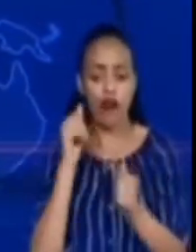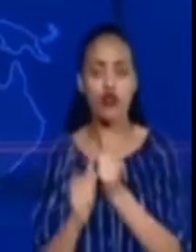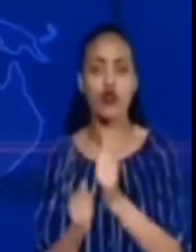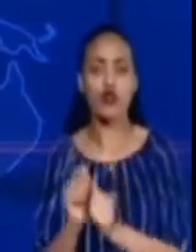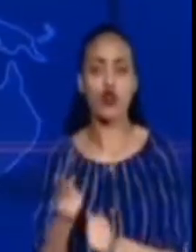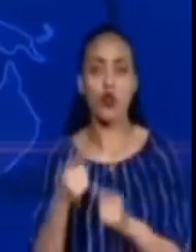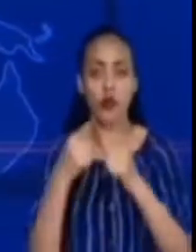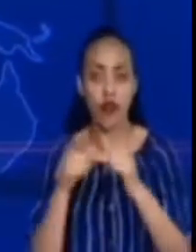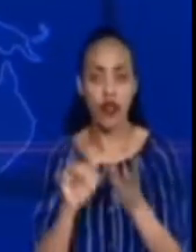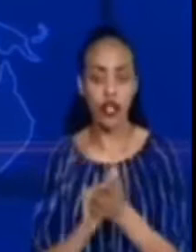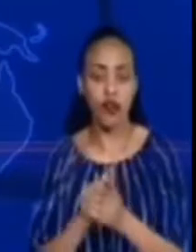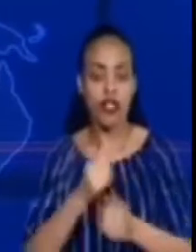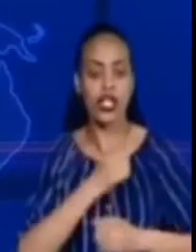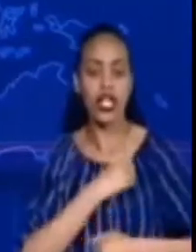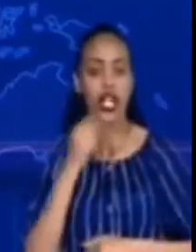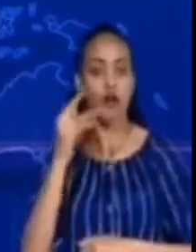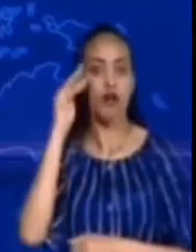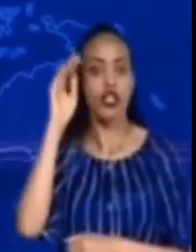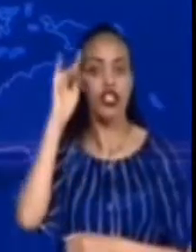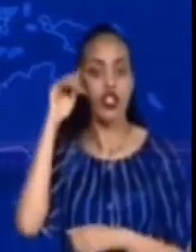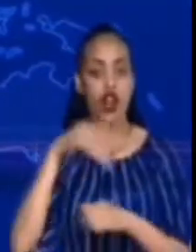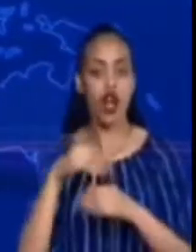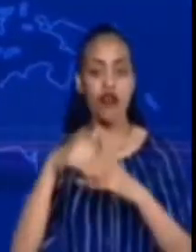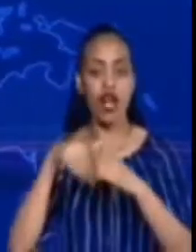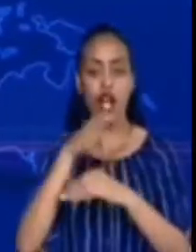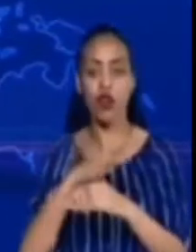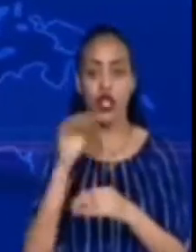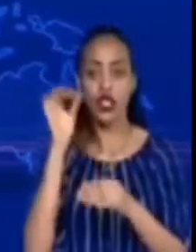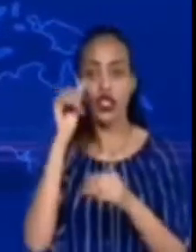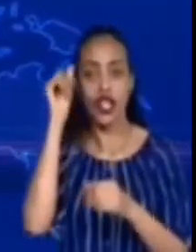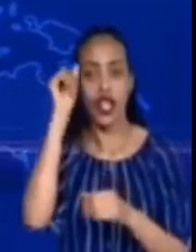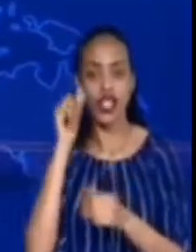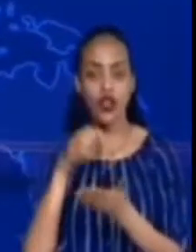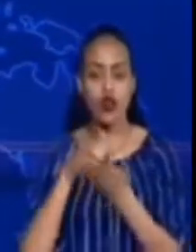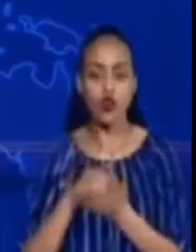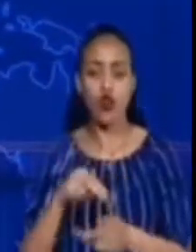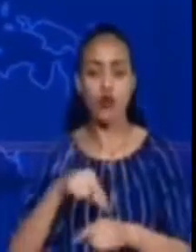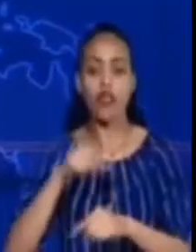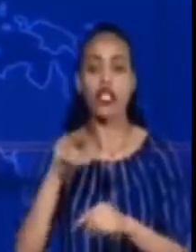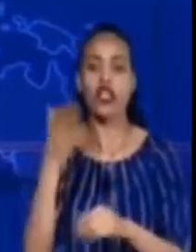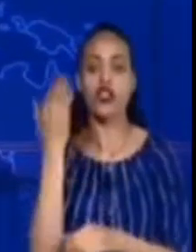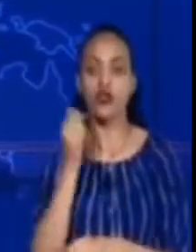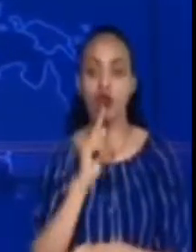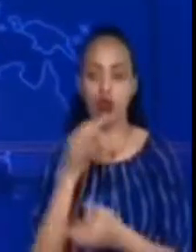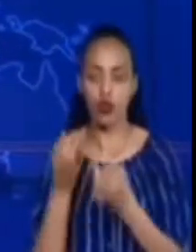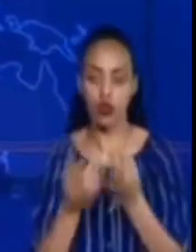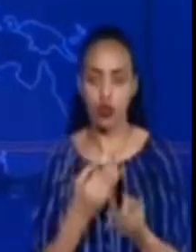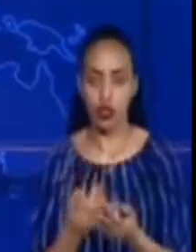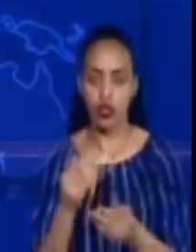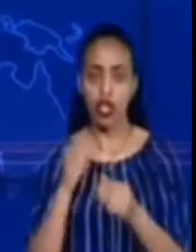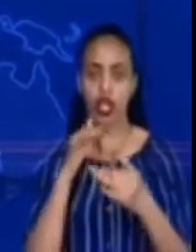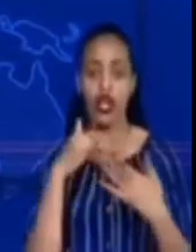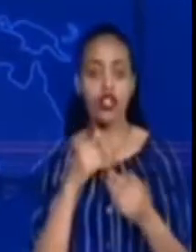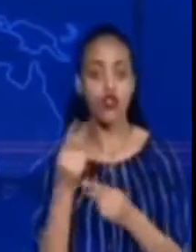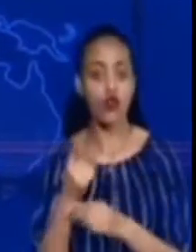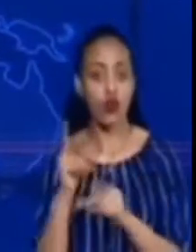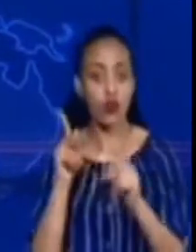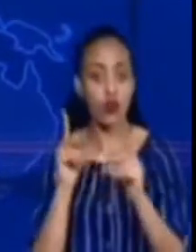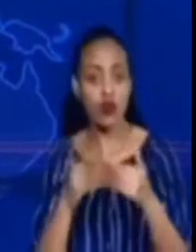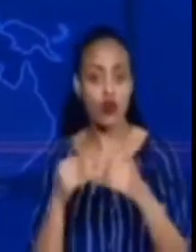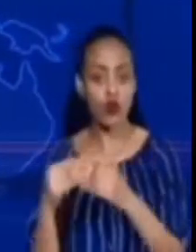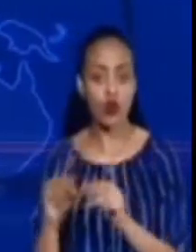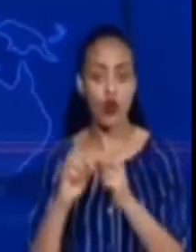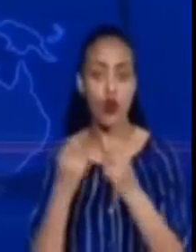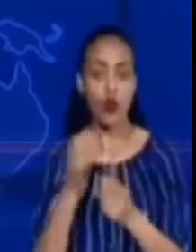እናገራለሁ ድምጻችን ይስማ ሳውዲ አረቢያ ውስጥ መሪ እኔ ነበርኩ ይድምጻችን ይስማ ድብቅ መሪ እኔ